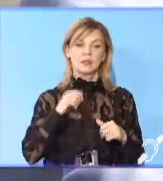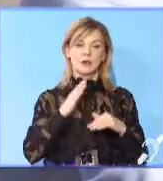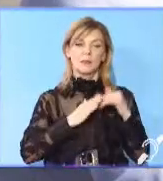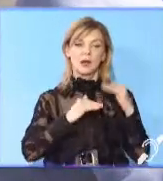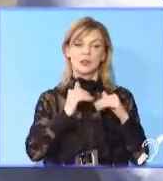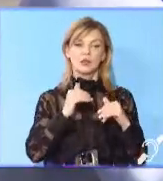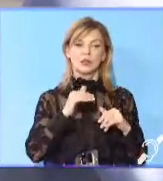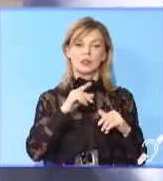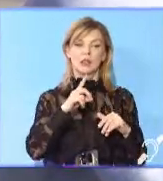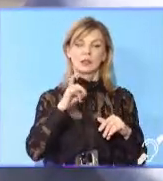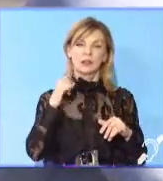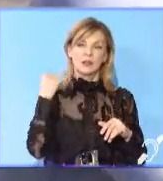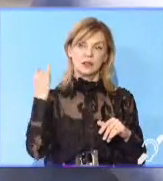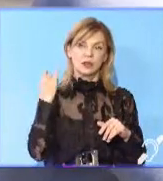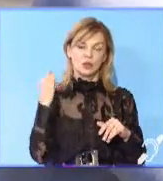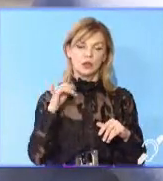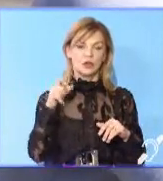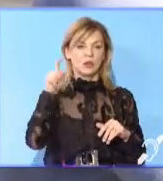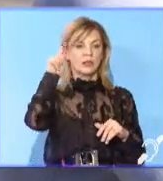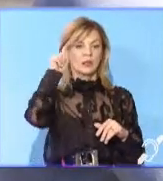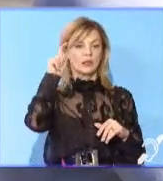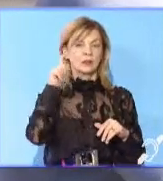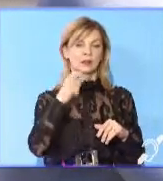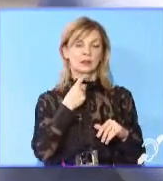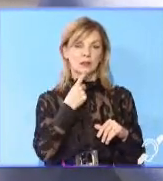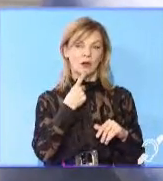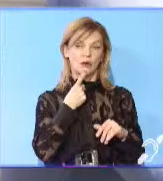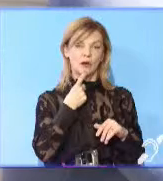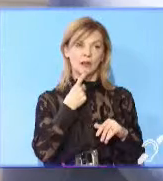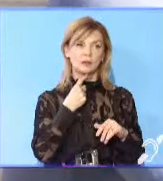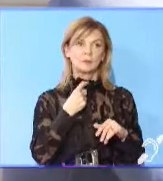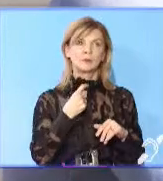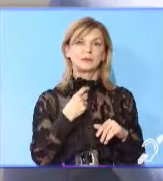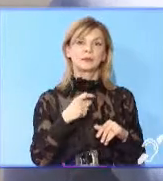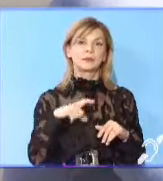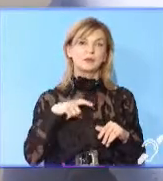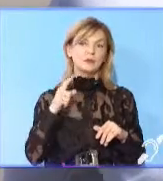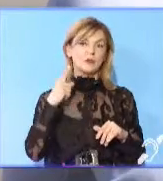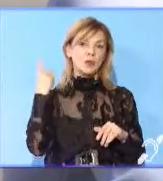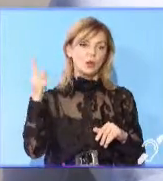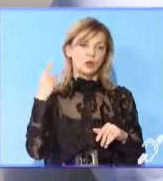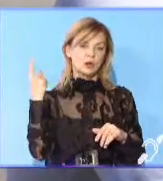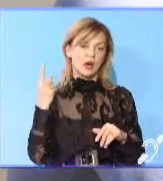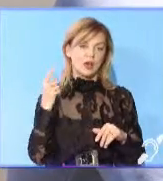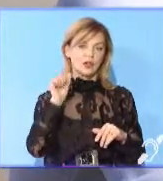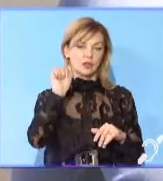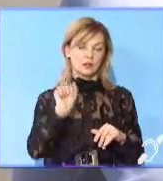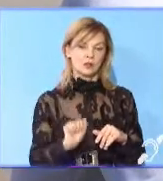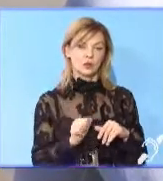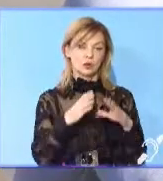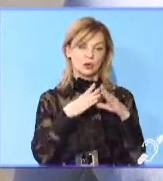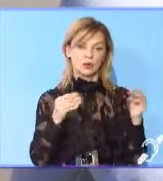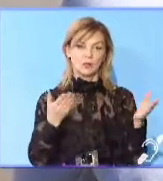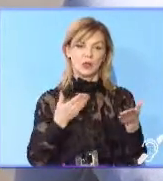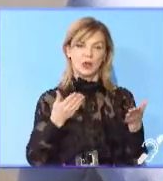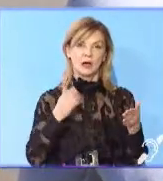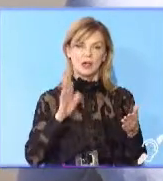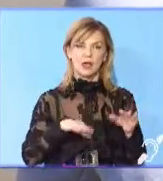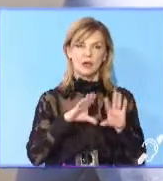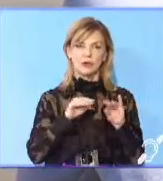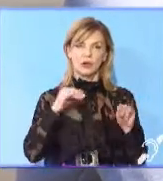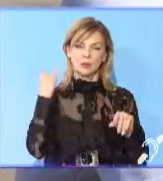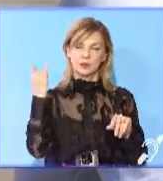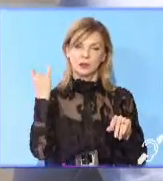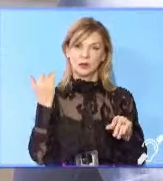istorie și cred că Craiova, cel puțin dintre orașele astea de aici, din partea asta de țară, are super multă istorie